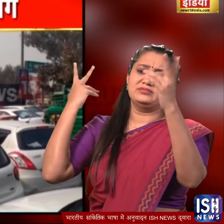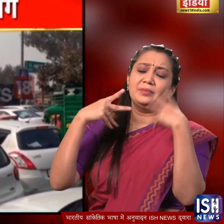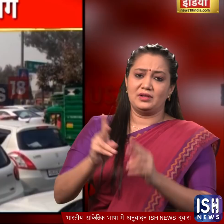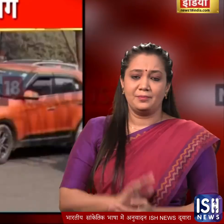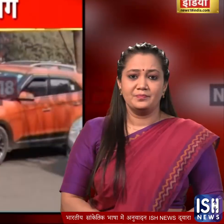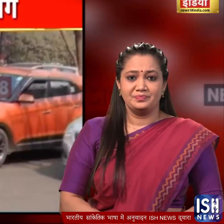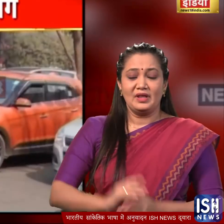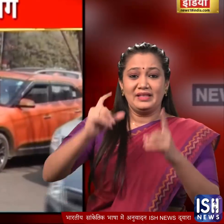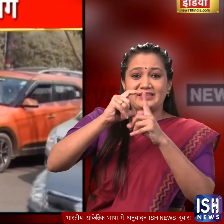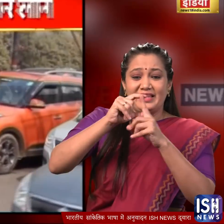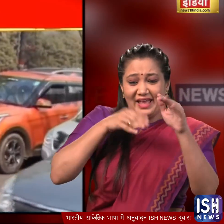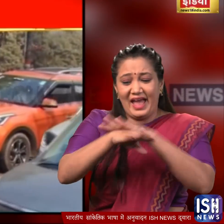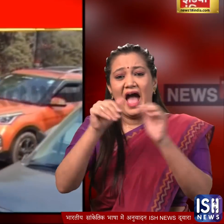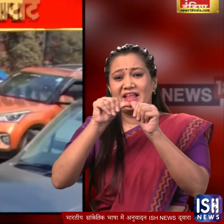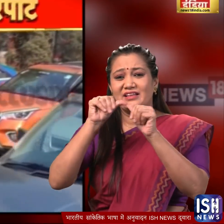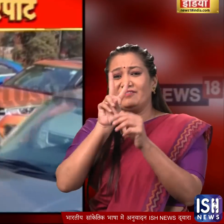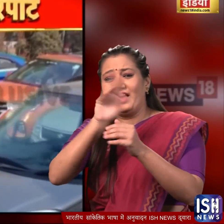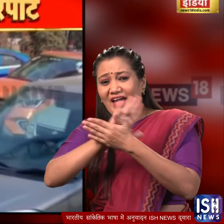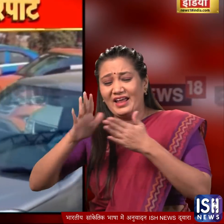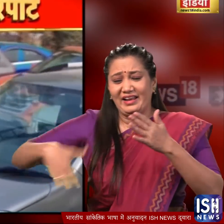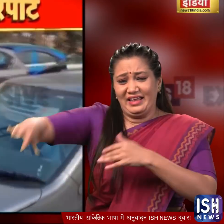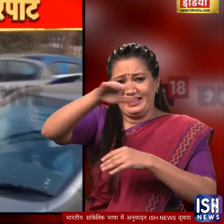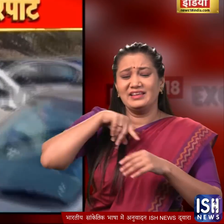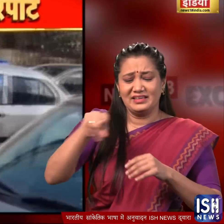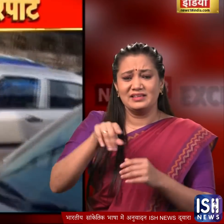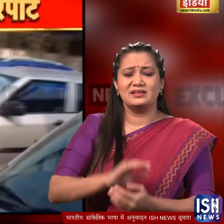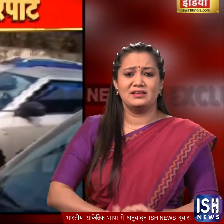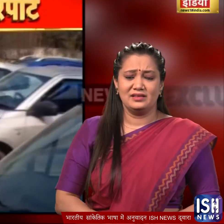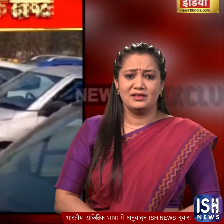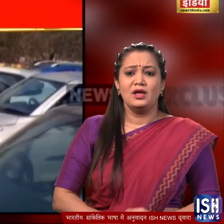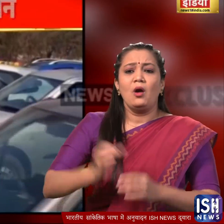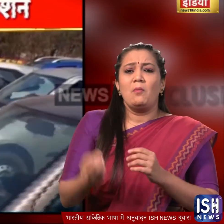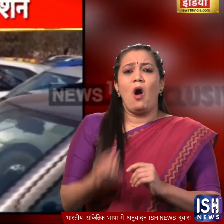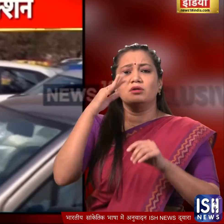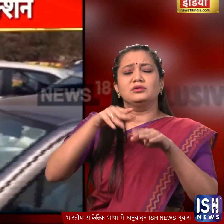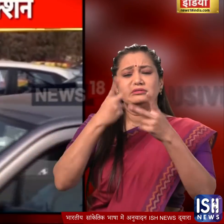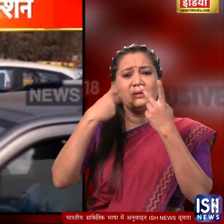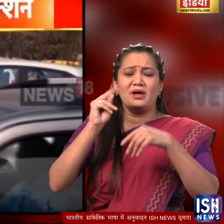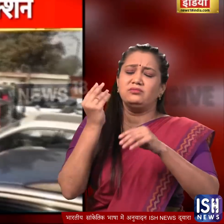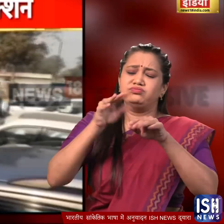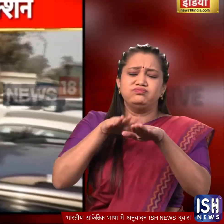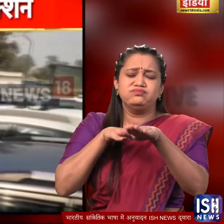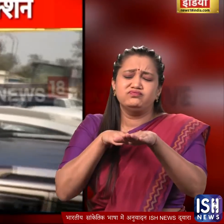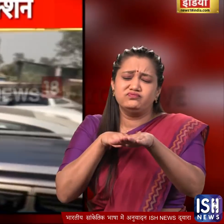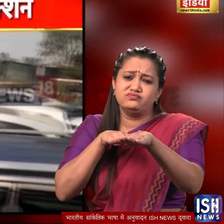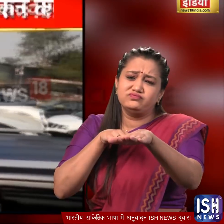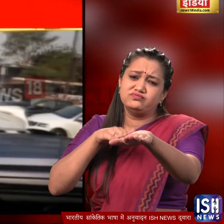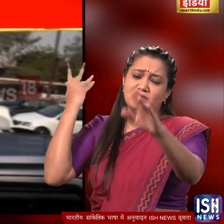एक तस्वीर राजधानी के आनंद विहार इलाके से सामने आई, जहां दिल्ली जाने वाला रास्ता सुबह के वक्त काफी देर तक लगभग ब्लॉक रहा